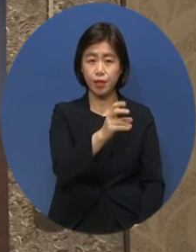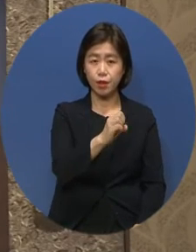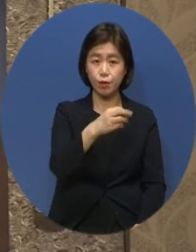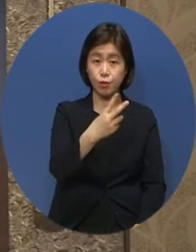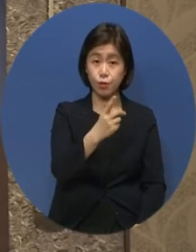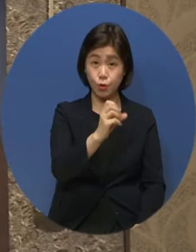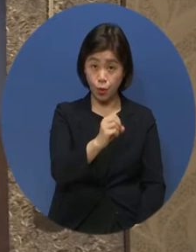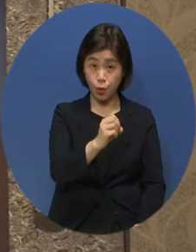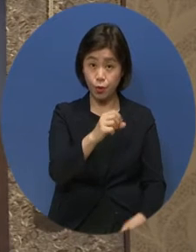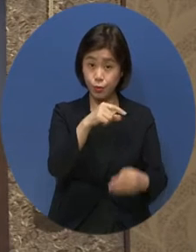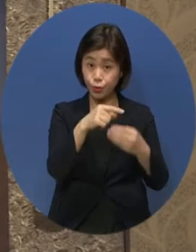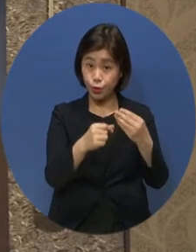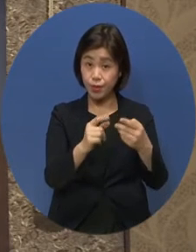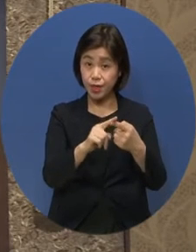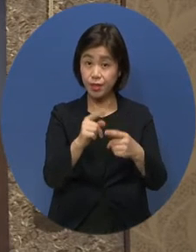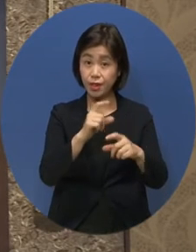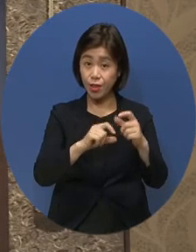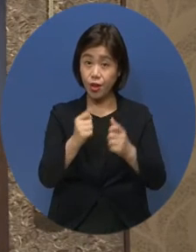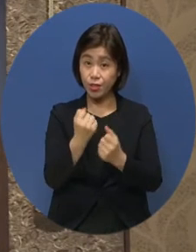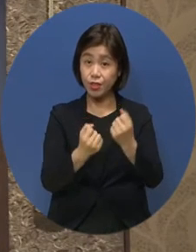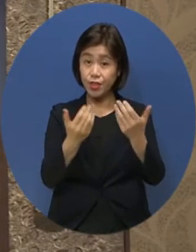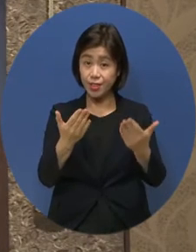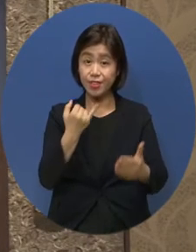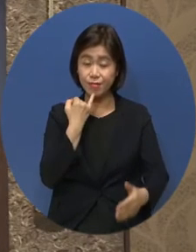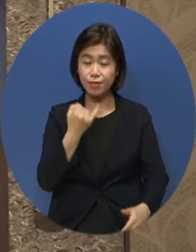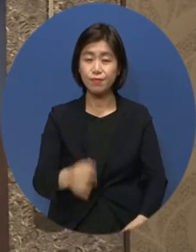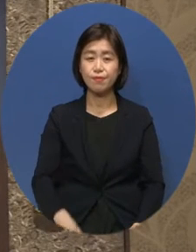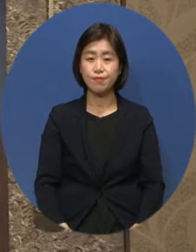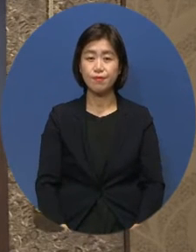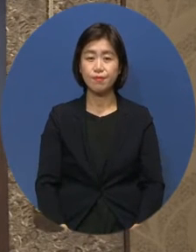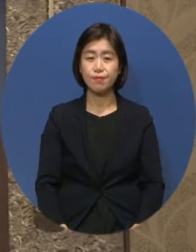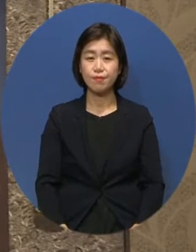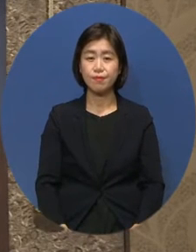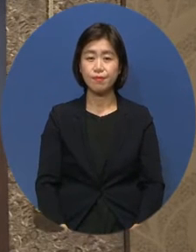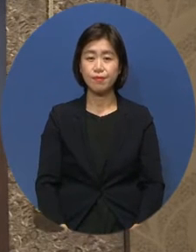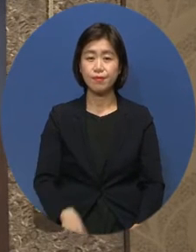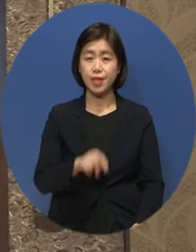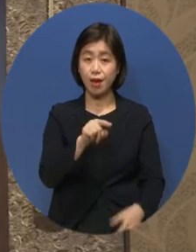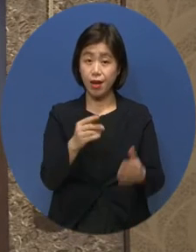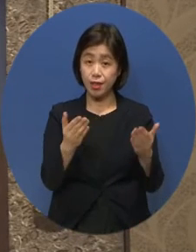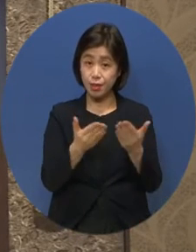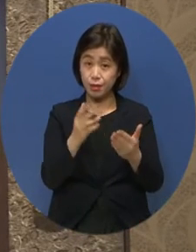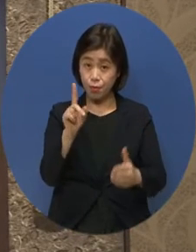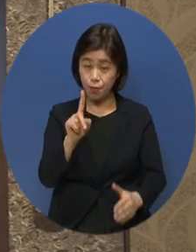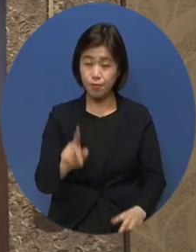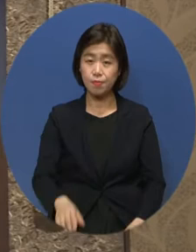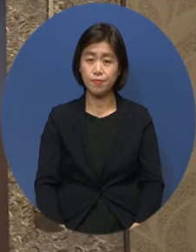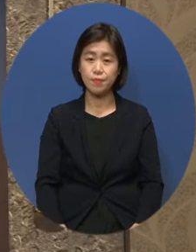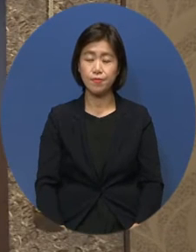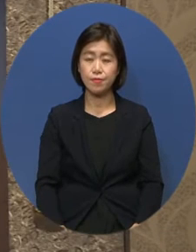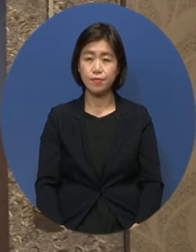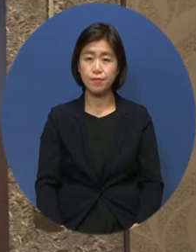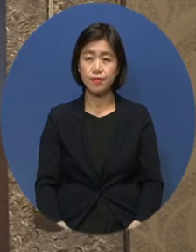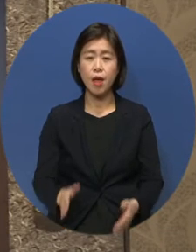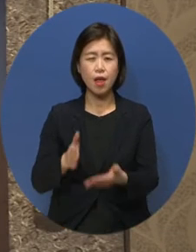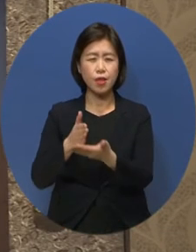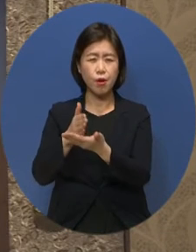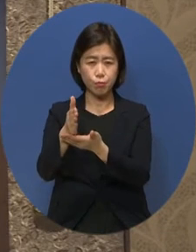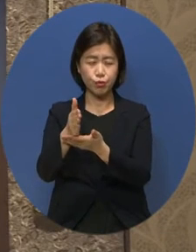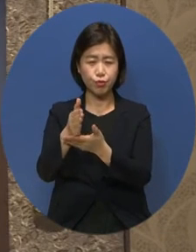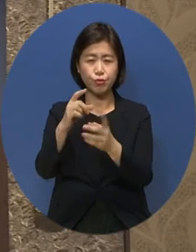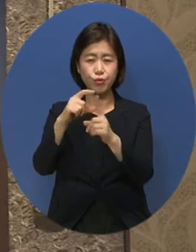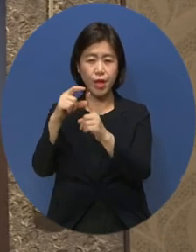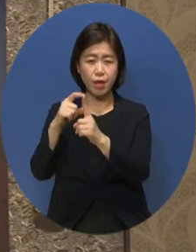대해서 조금 더 설명을 좀 배워 어떤가요 예 우리 영농 프로젝트는 우리 그점 운영으로